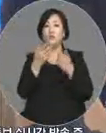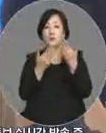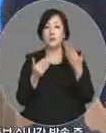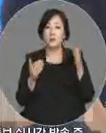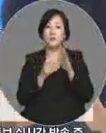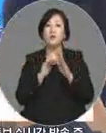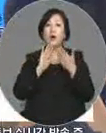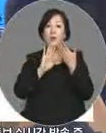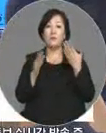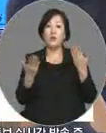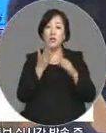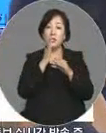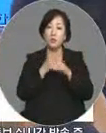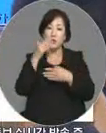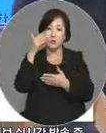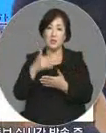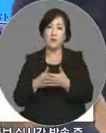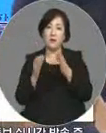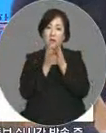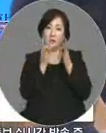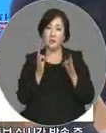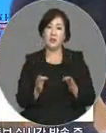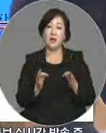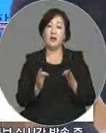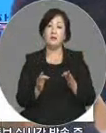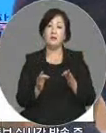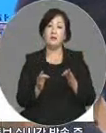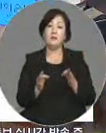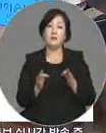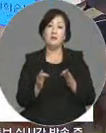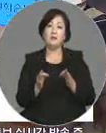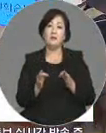직장 생활하면서 남아있는 기간 동안